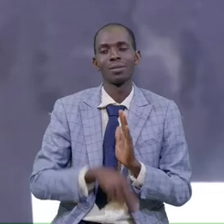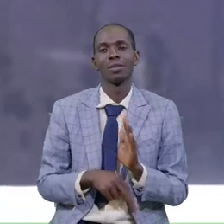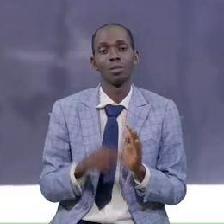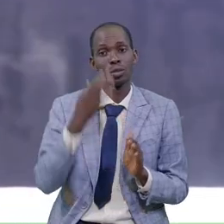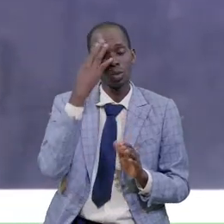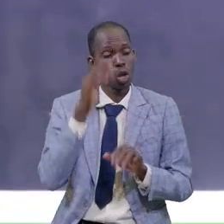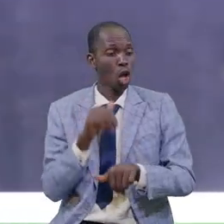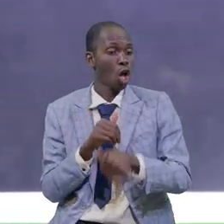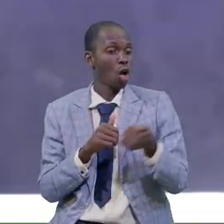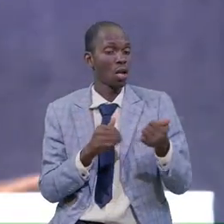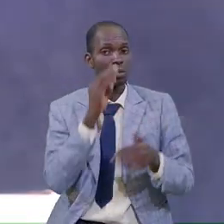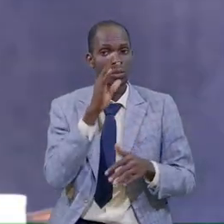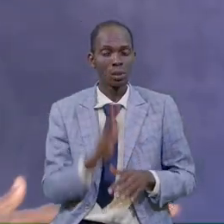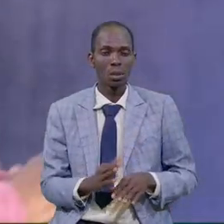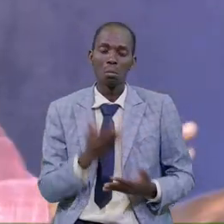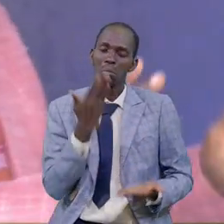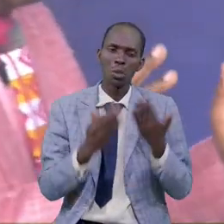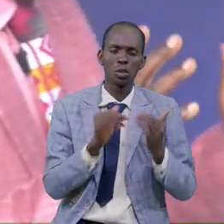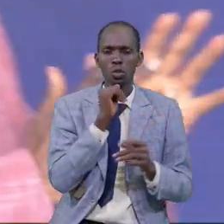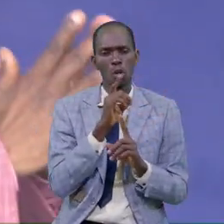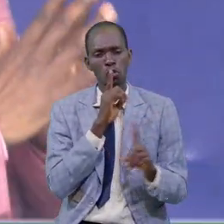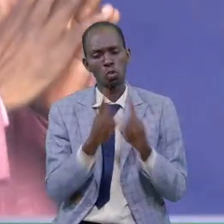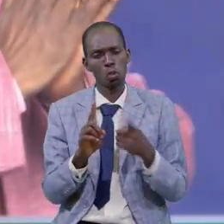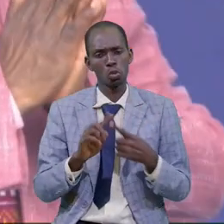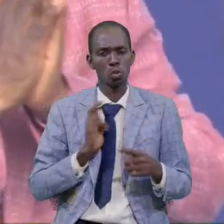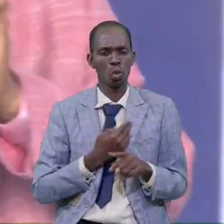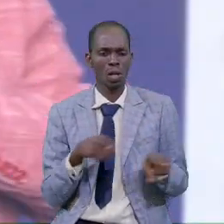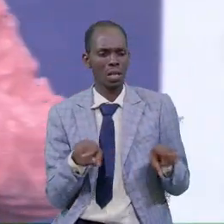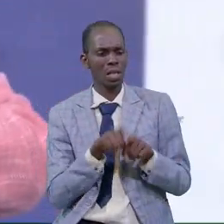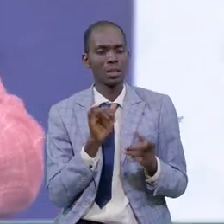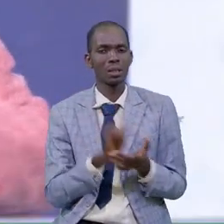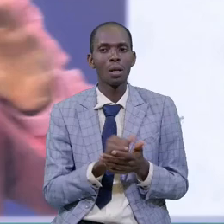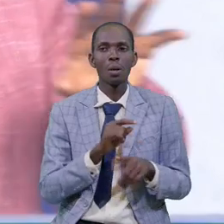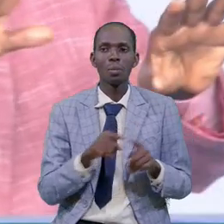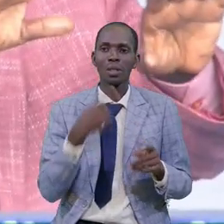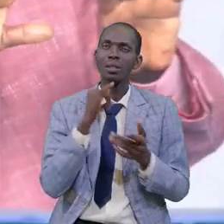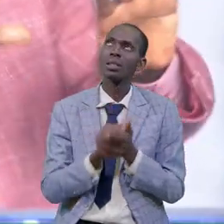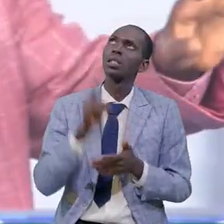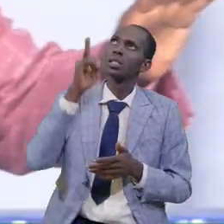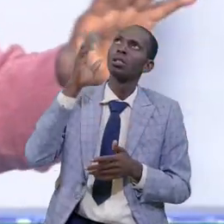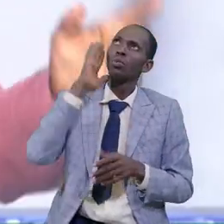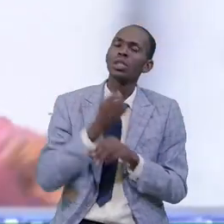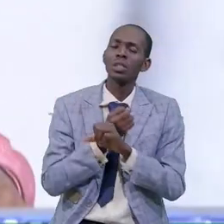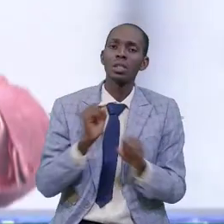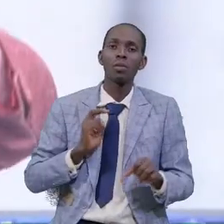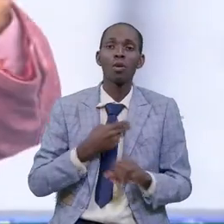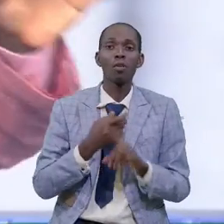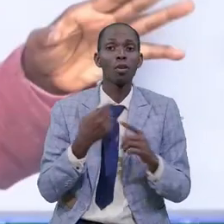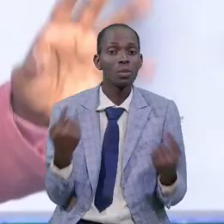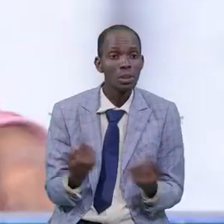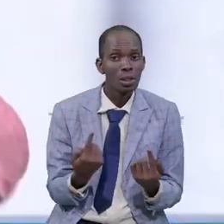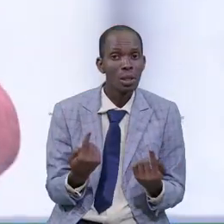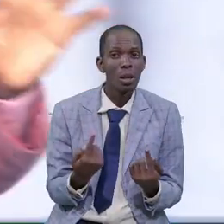prédicateurs peut-être ne nous parlent pas de cette manière. Ils disent, oh, il va nous sauver du péché. Ce qu'il veut dire, ah, il va nous